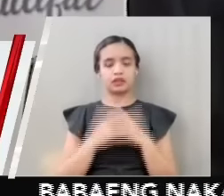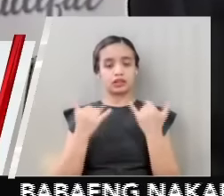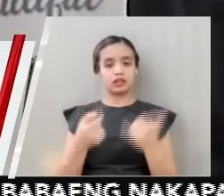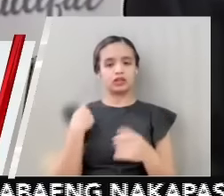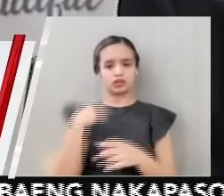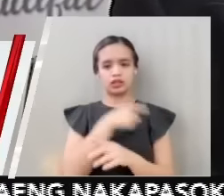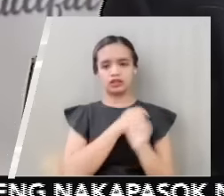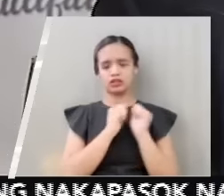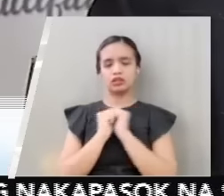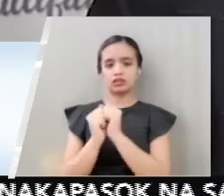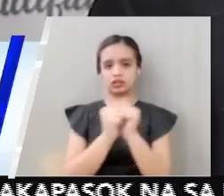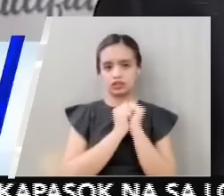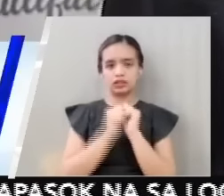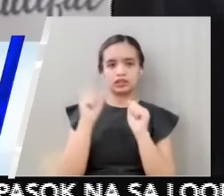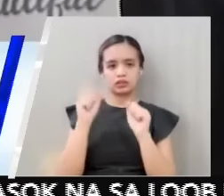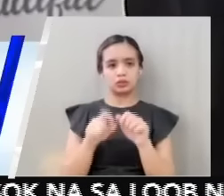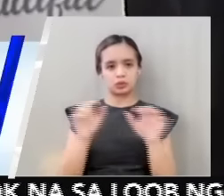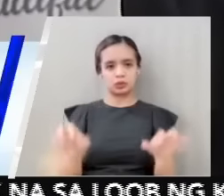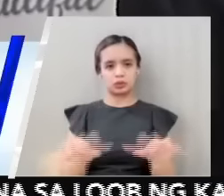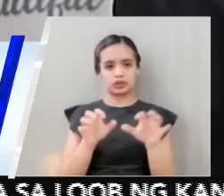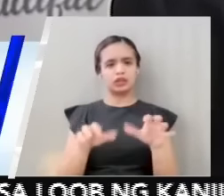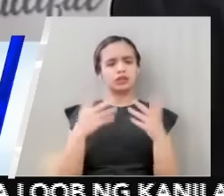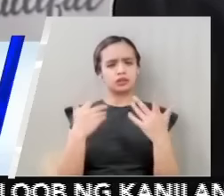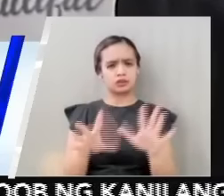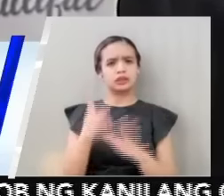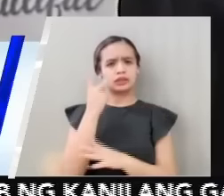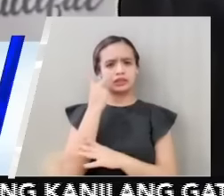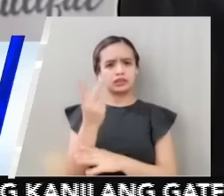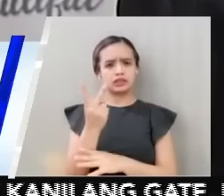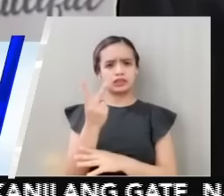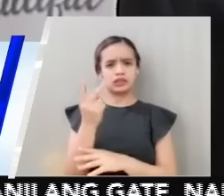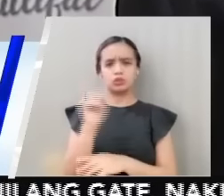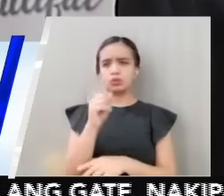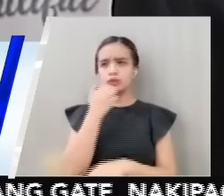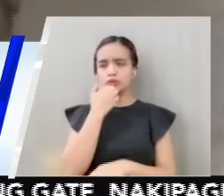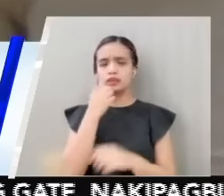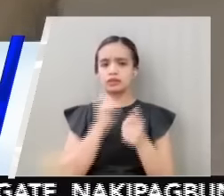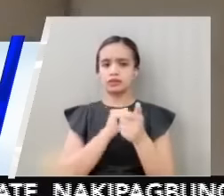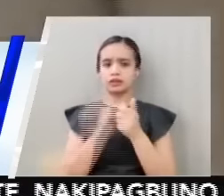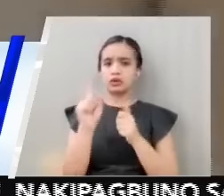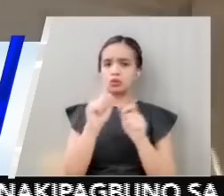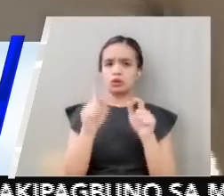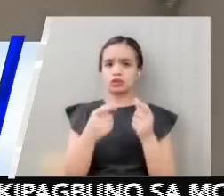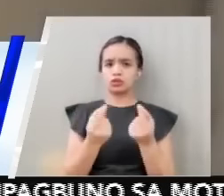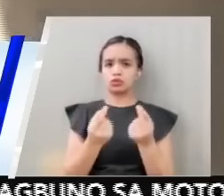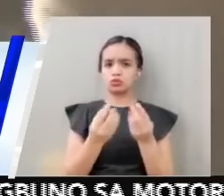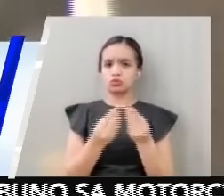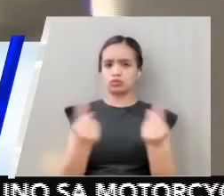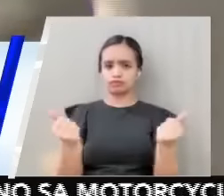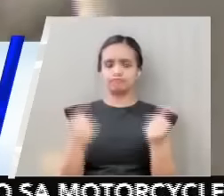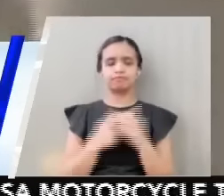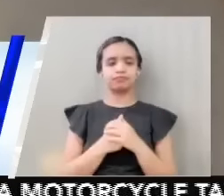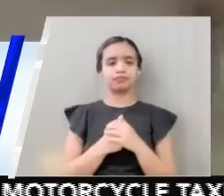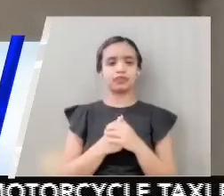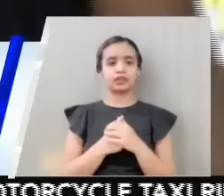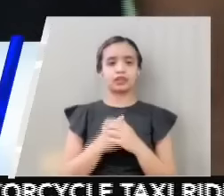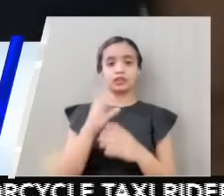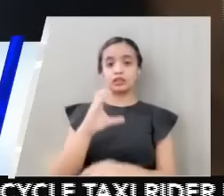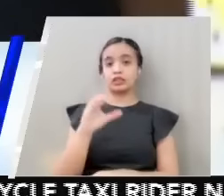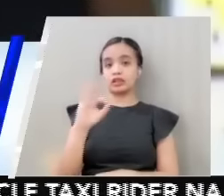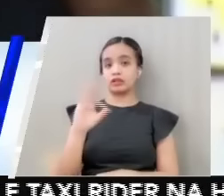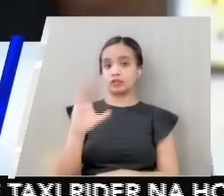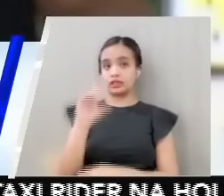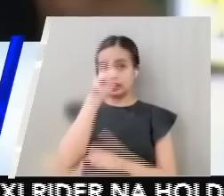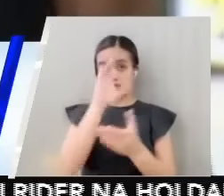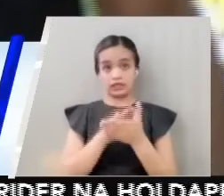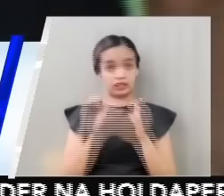be proactive. Nakita natin yung mga loopholes, pasakan natin. Anong intervention ang gagawin natin? Naniniwala rin ng CFC na kung walang divorce,